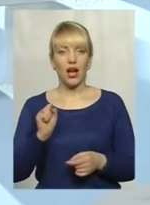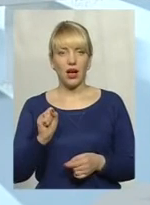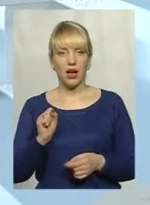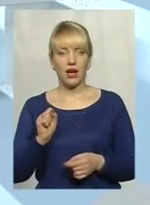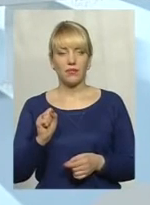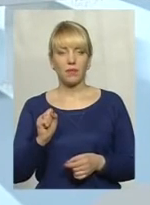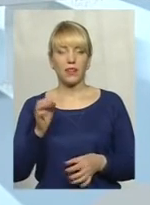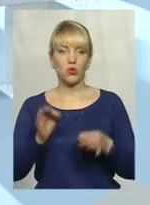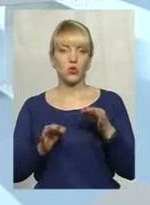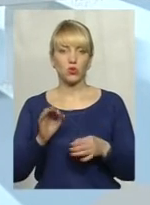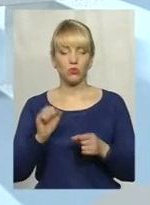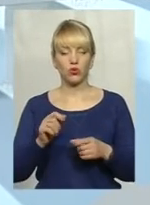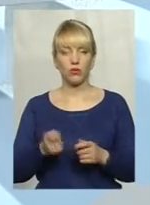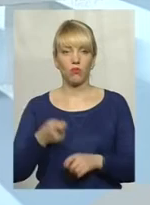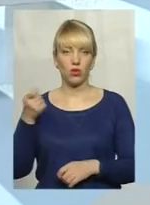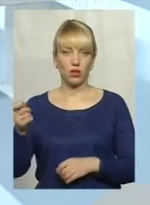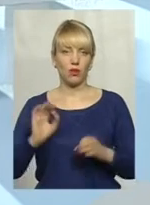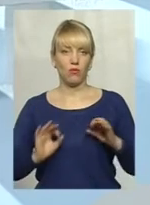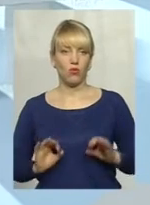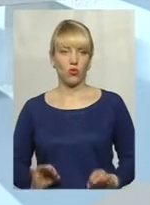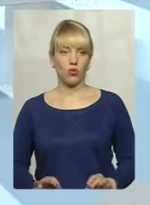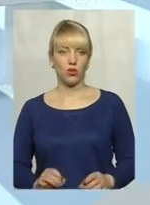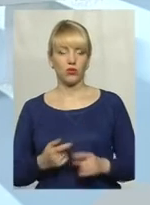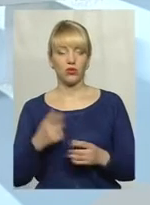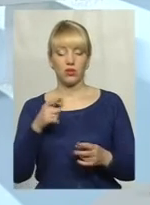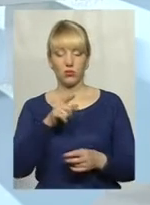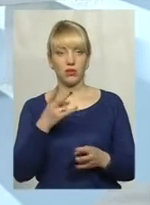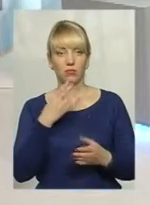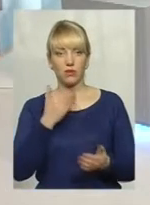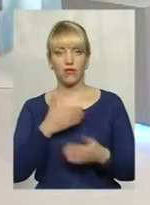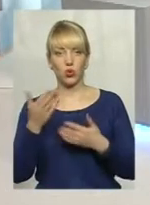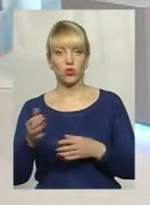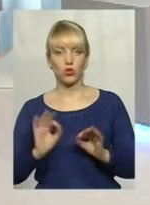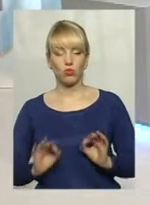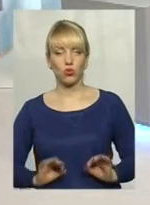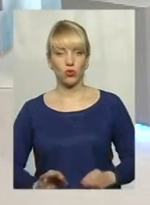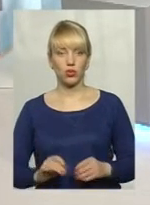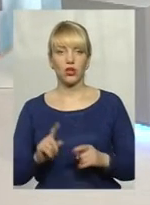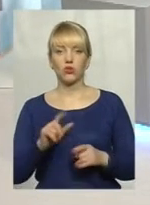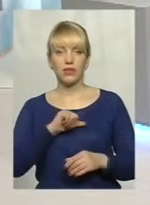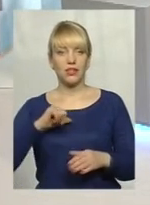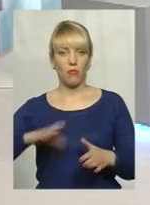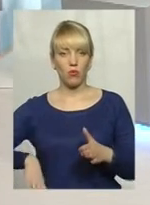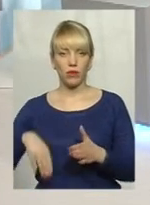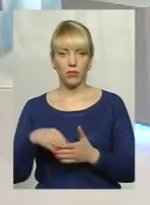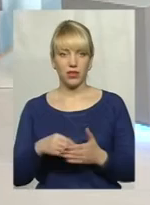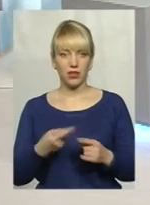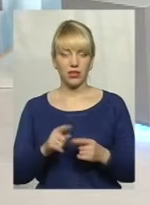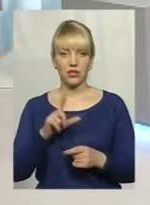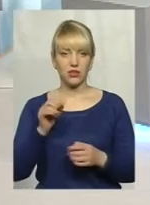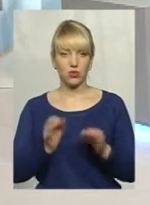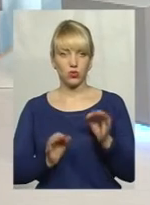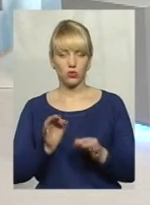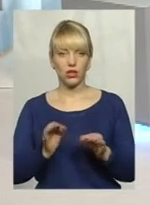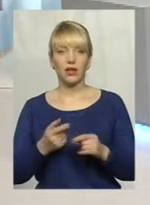ну, суд може подати і прокуратура. Тобто можна звернутися до прокуратури, якщо ти не хочеш сам витягувати свої кишені ці кошти, можна звернутися до прокуратури,